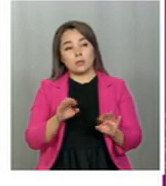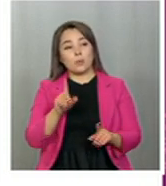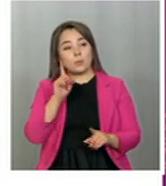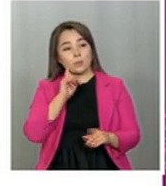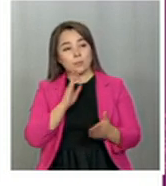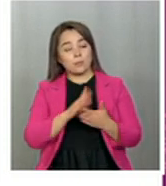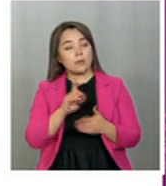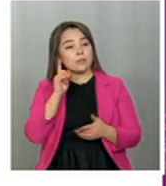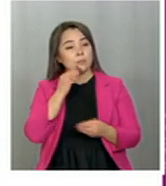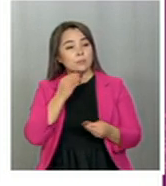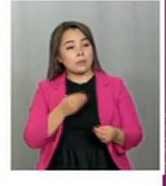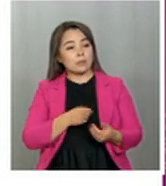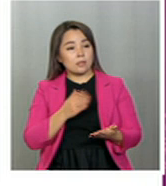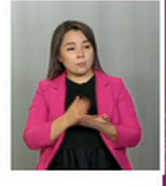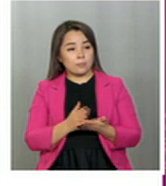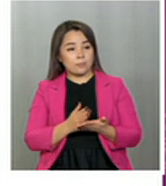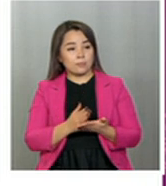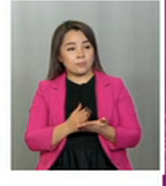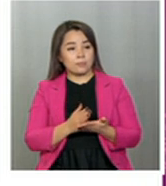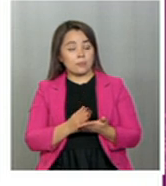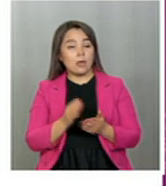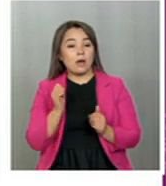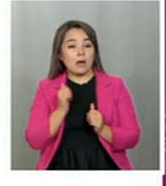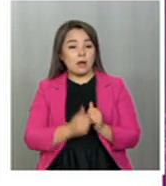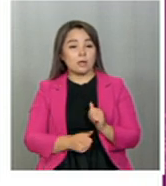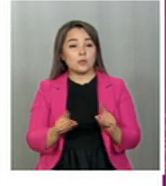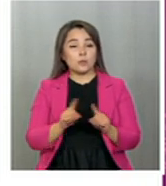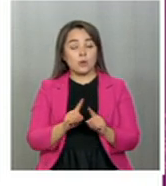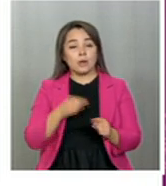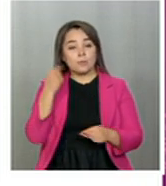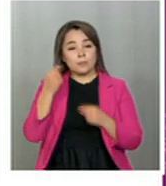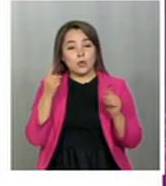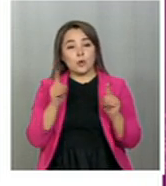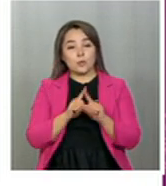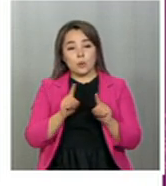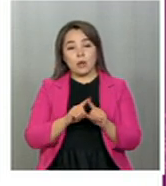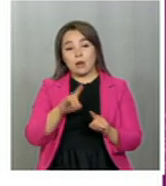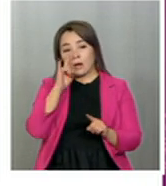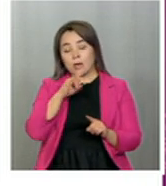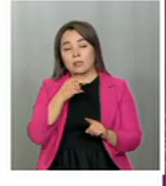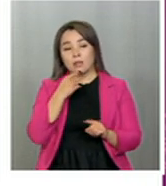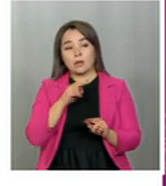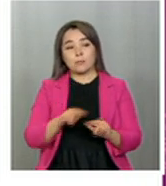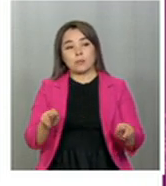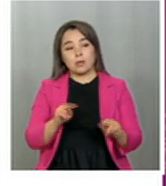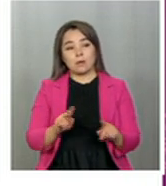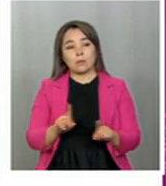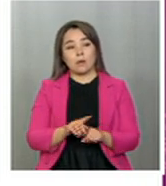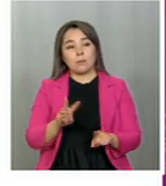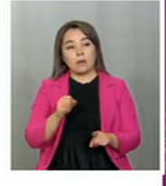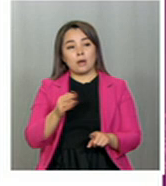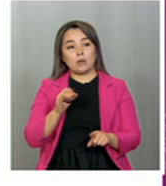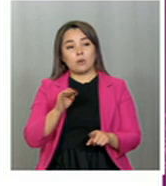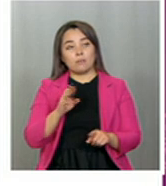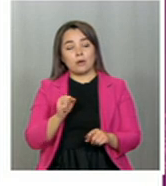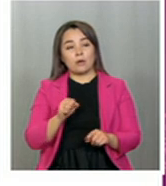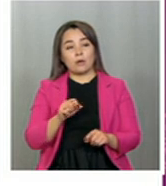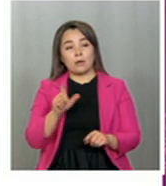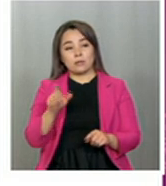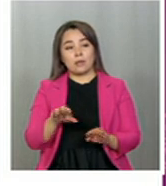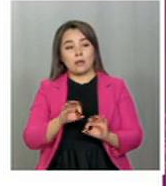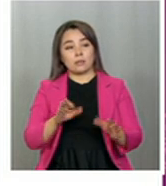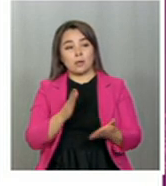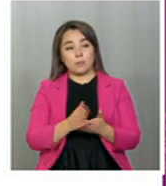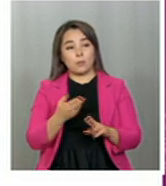естір құлаққа да жағымды. Әрі мағына жағынан да қазақ тілінен сабақ беретін Майханова тәтейші айтқанда,